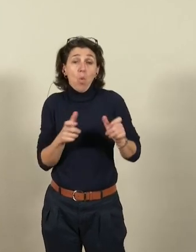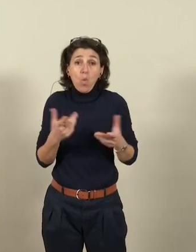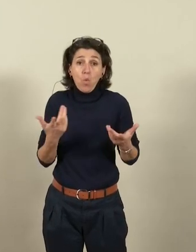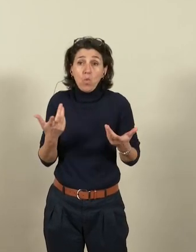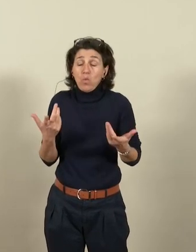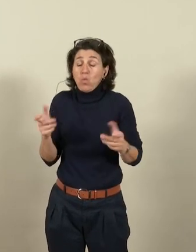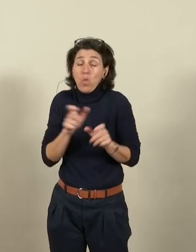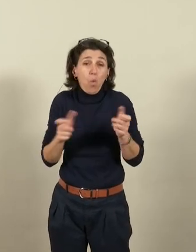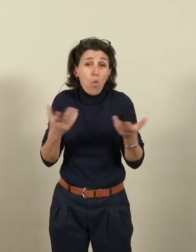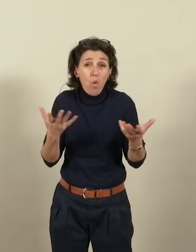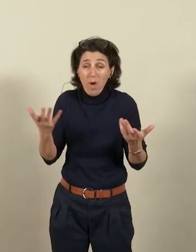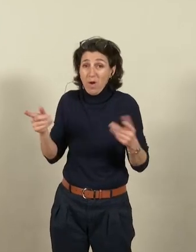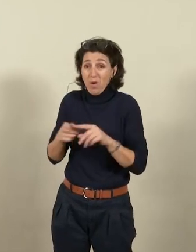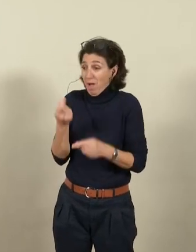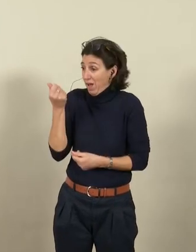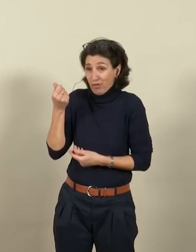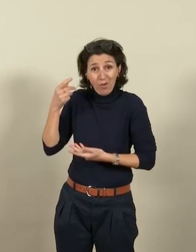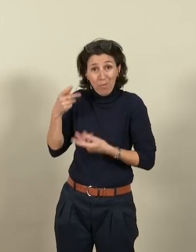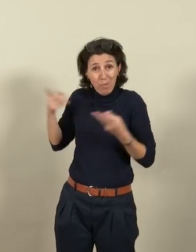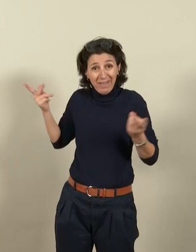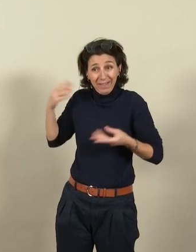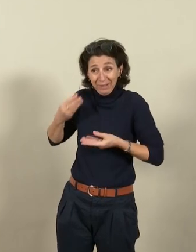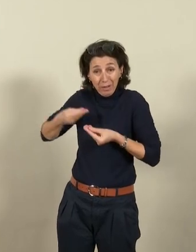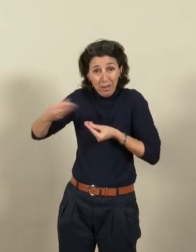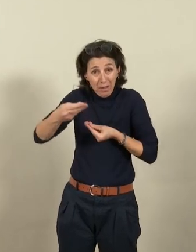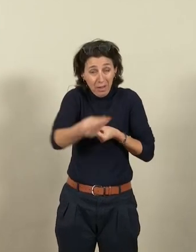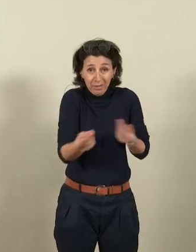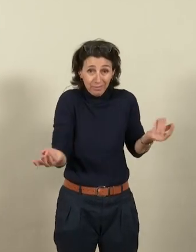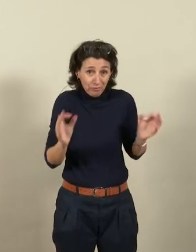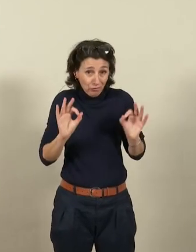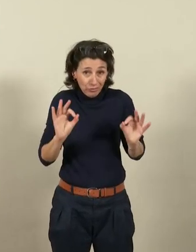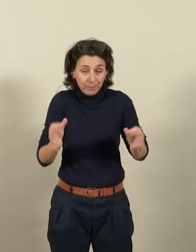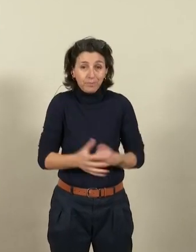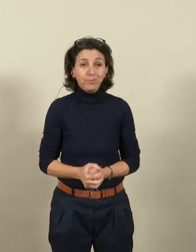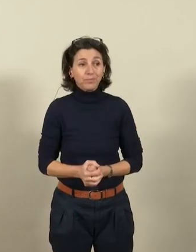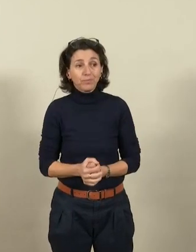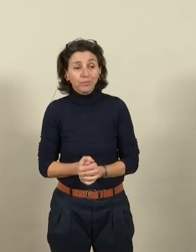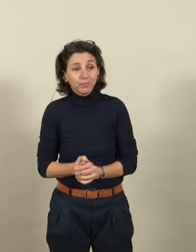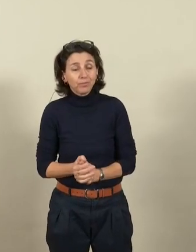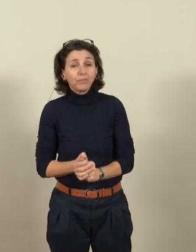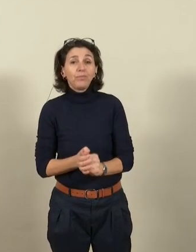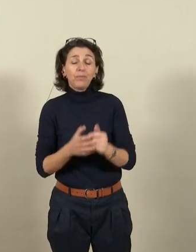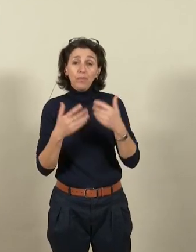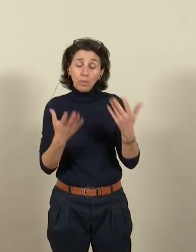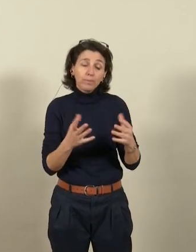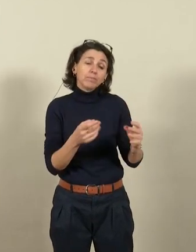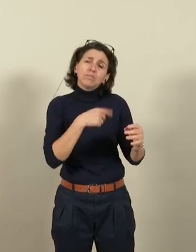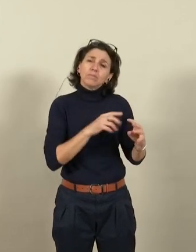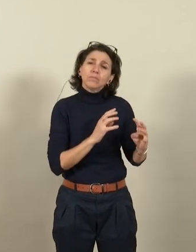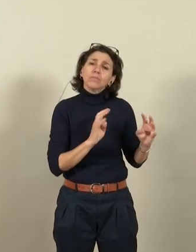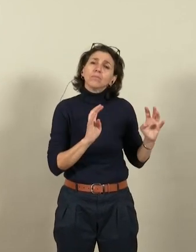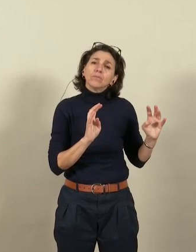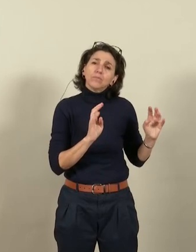bonne distribution des donniers public suite à ce travail de concertation les